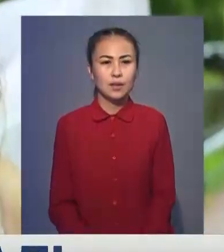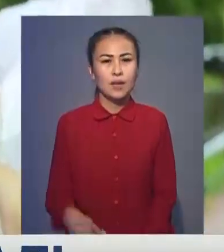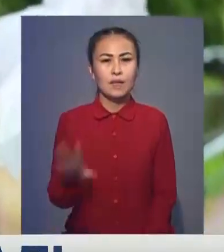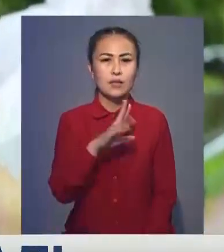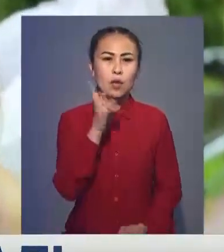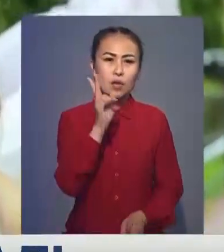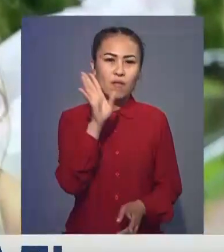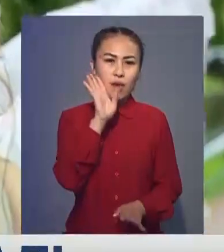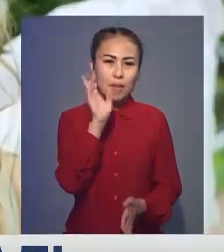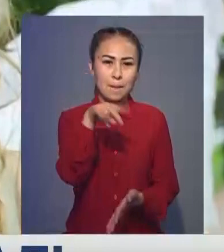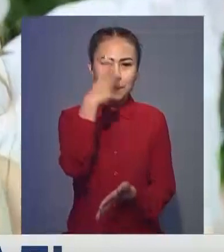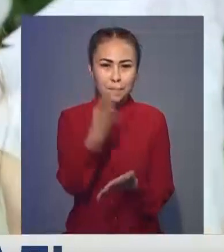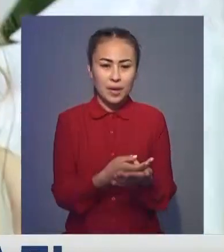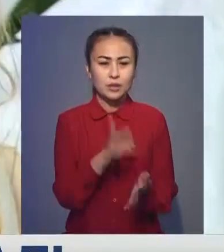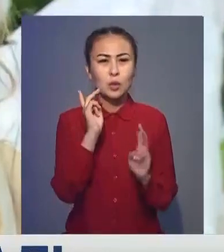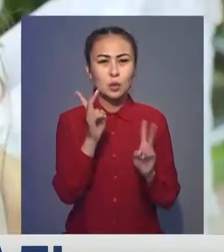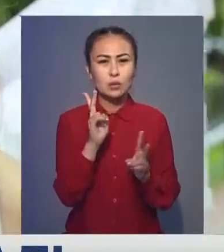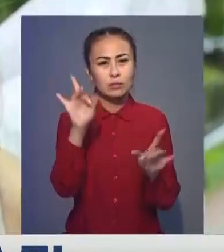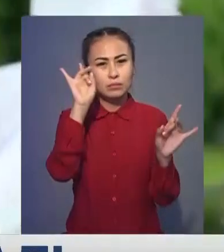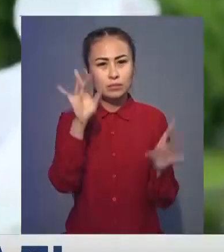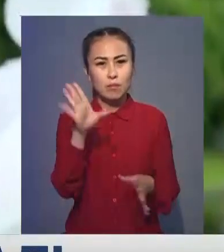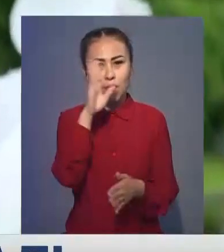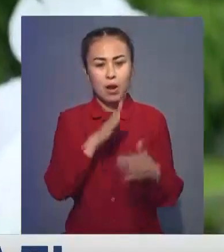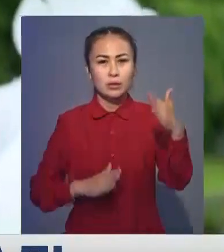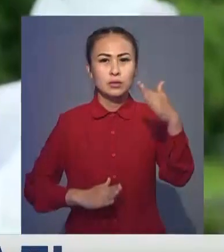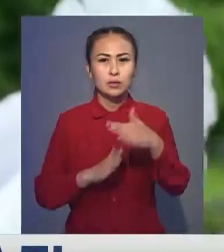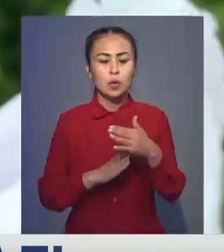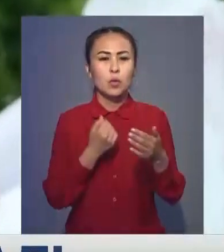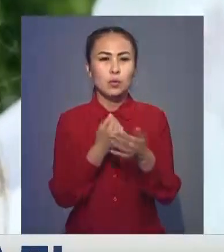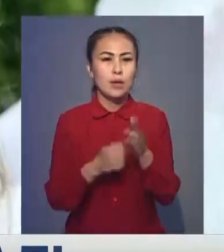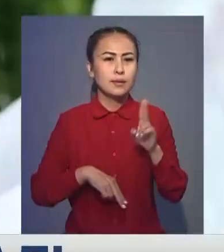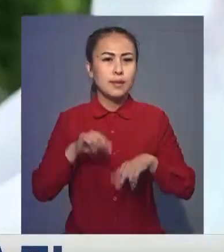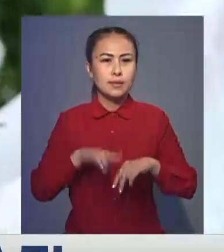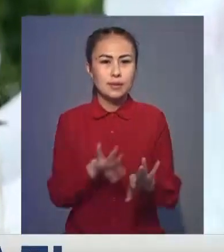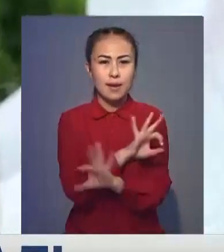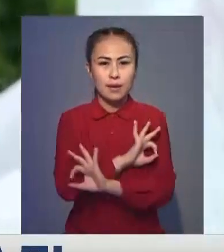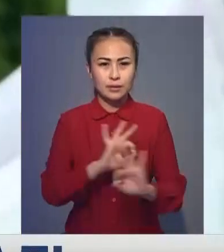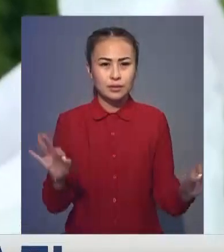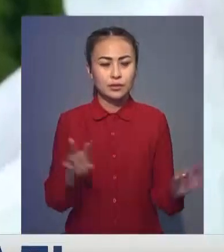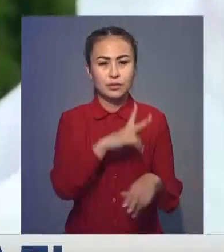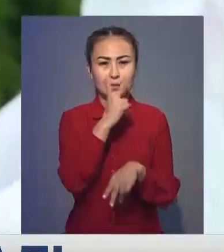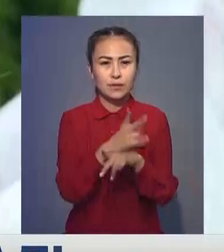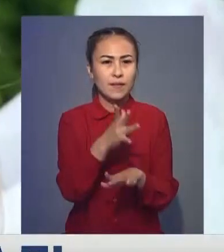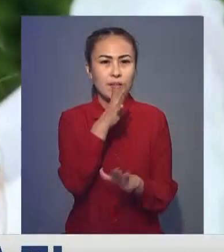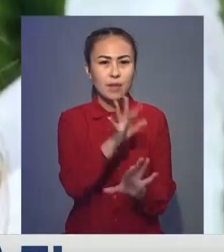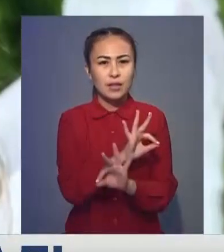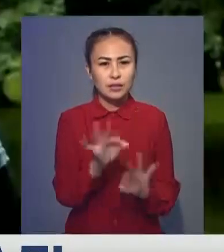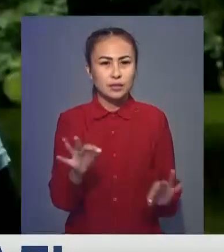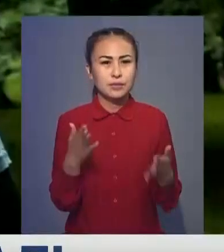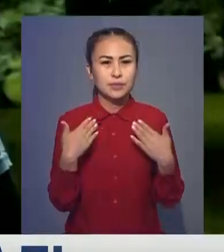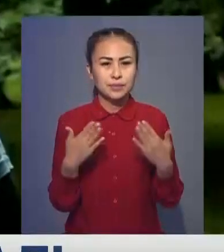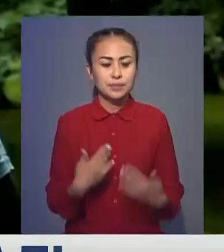Біреуі суға құлап жатса, кейбірі кедергісіз межеге жетті. Көңіл күйіміз тамаша, құласақ та уақытты керемет